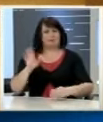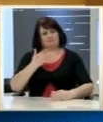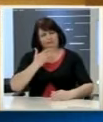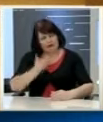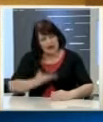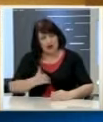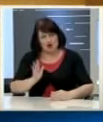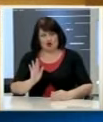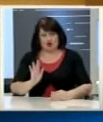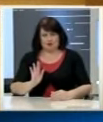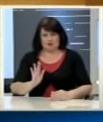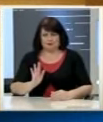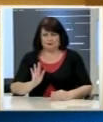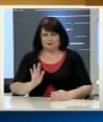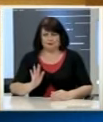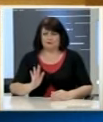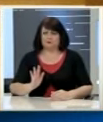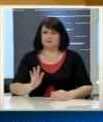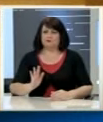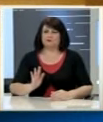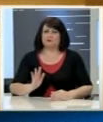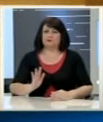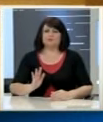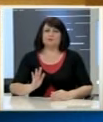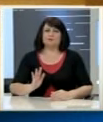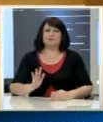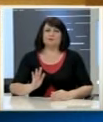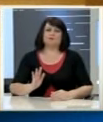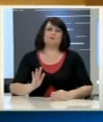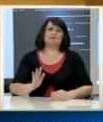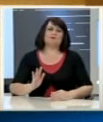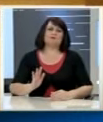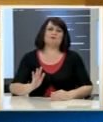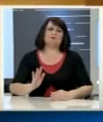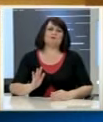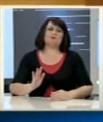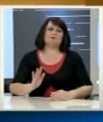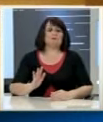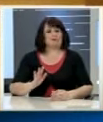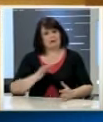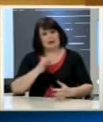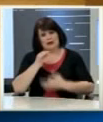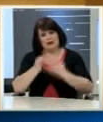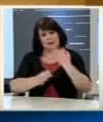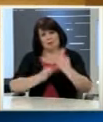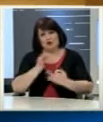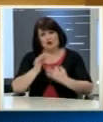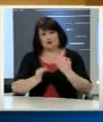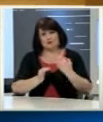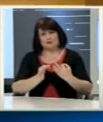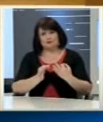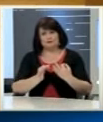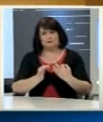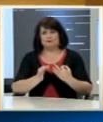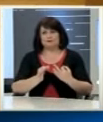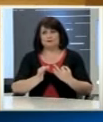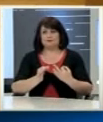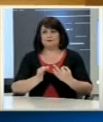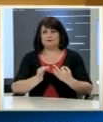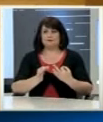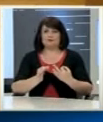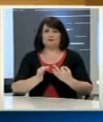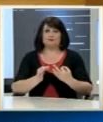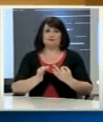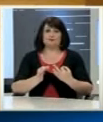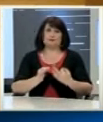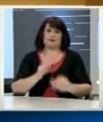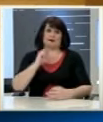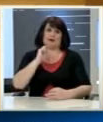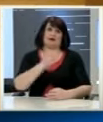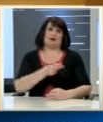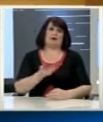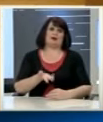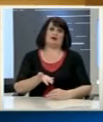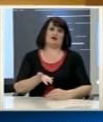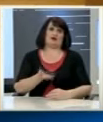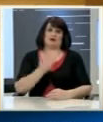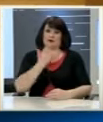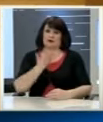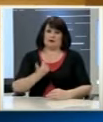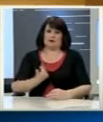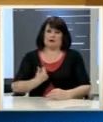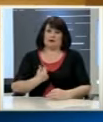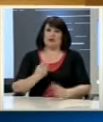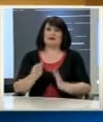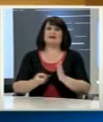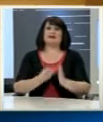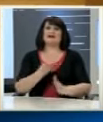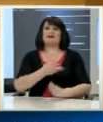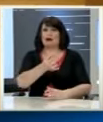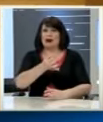κλείνω κλείνω με μία αναφορά την οποία δεν μπορώ να αφήσω ασχολίαστη διότι είναι η τρίτη